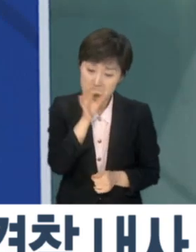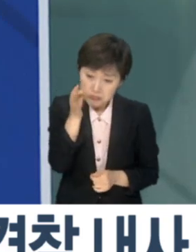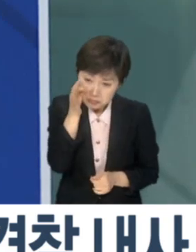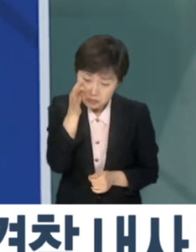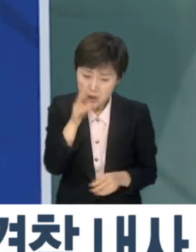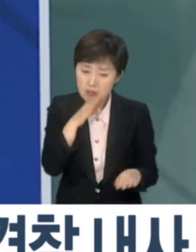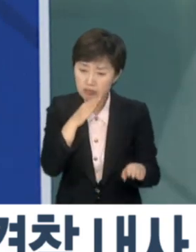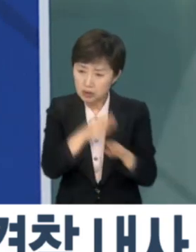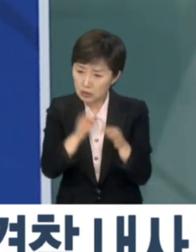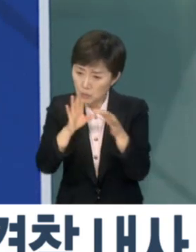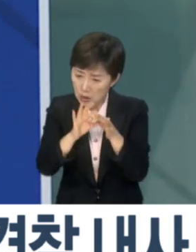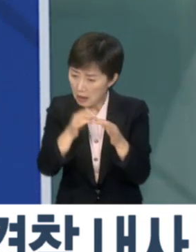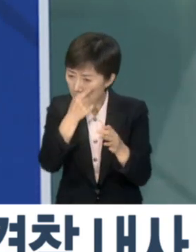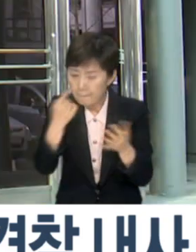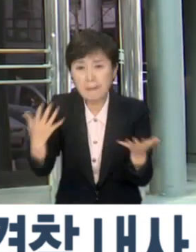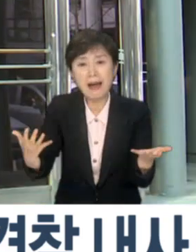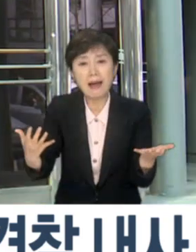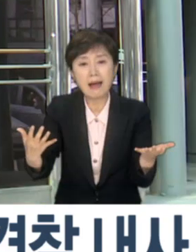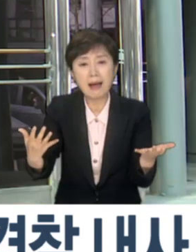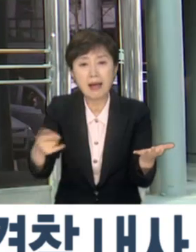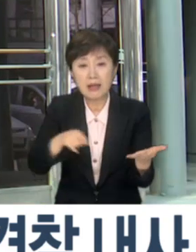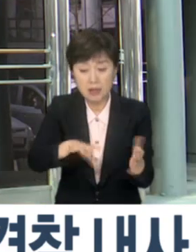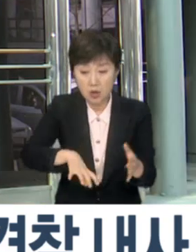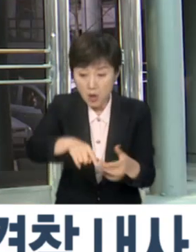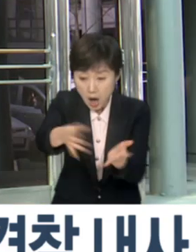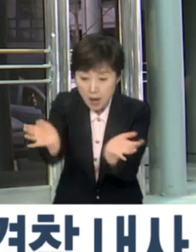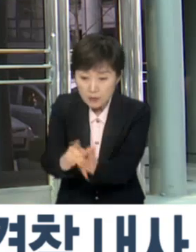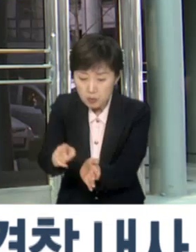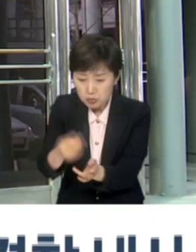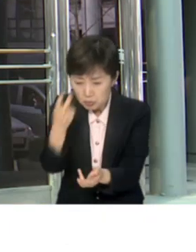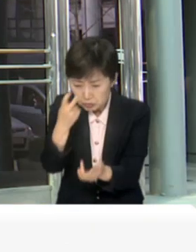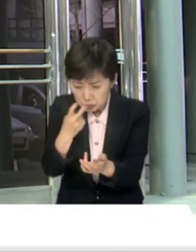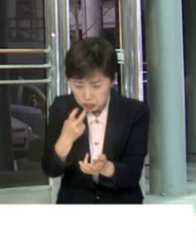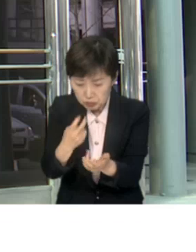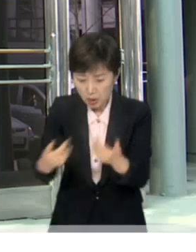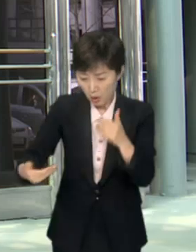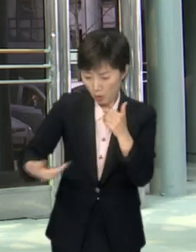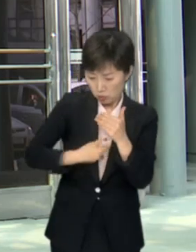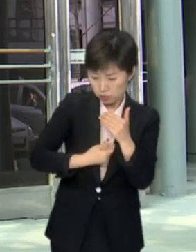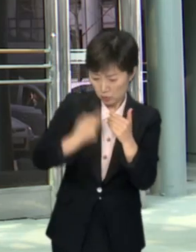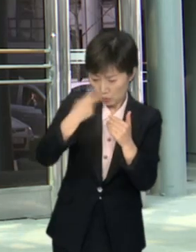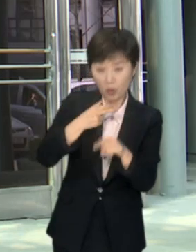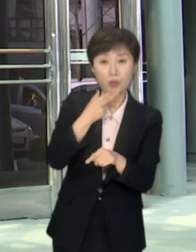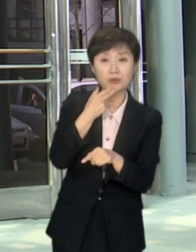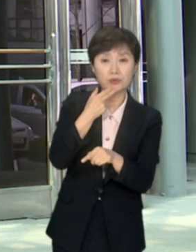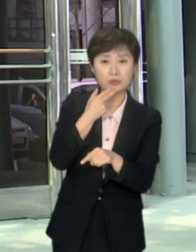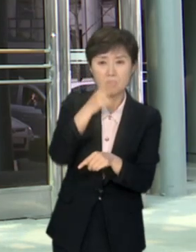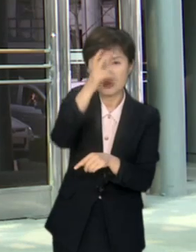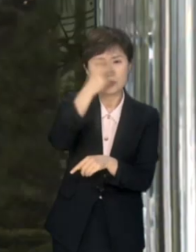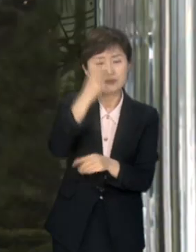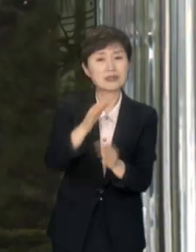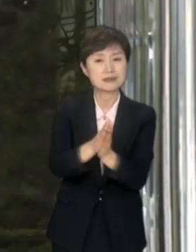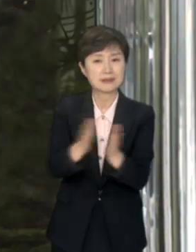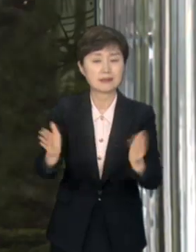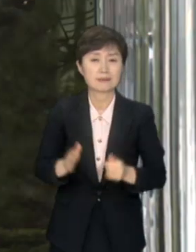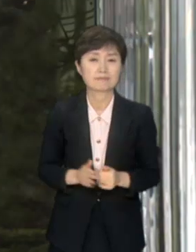북한과의 관련성은 확인되지 않았고 해당 기관 내부만이 해킹된 사실도 없는 것으로 파악했다고 말했습니다